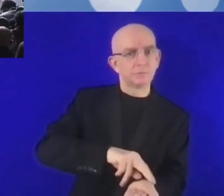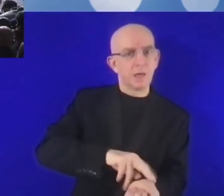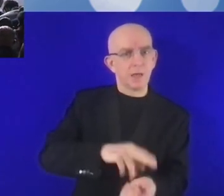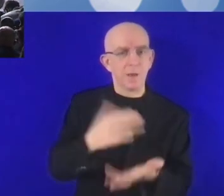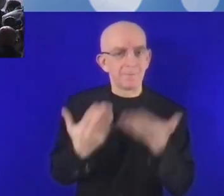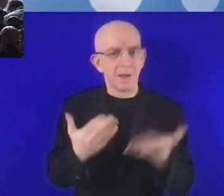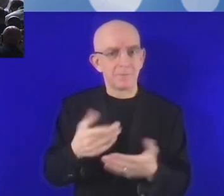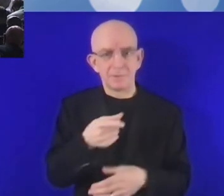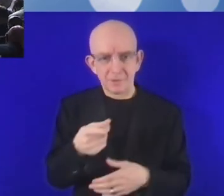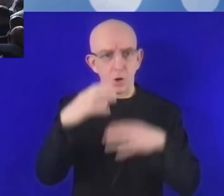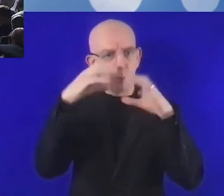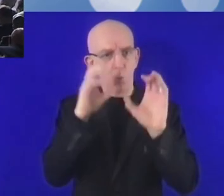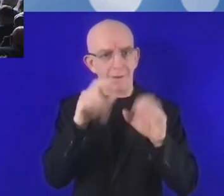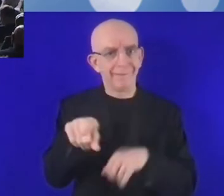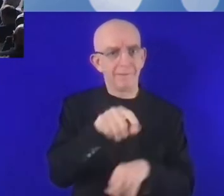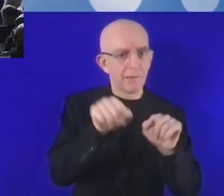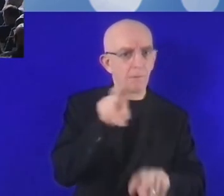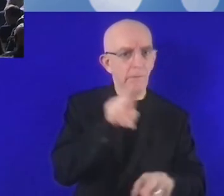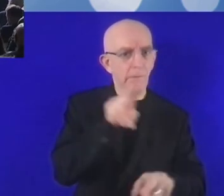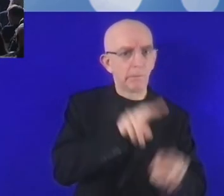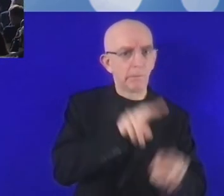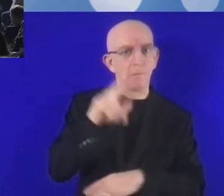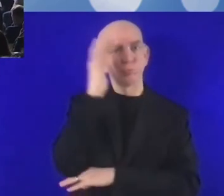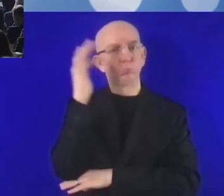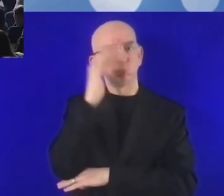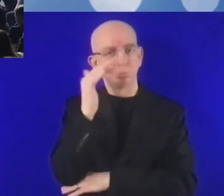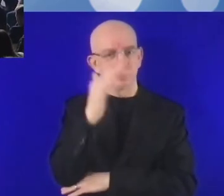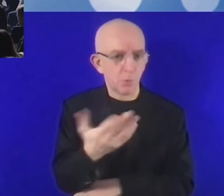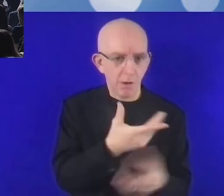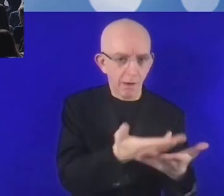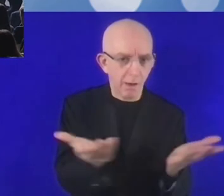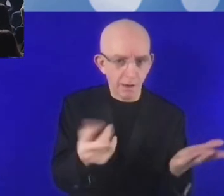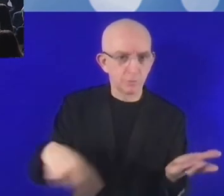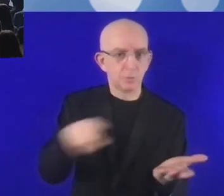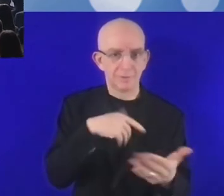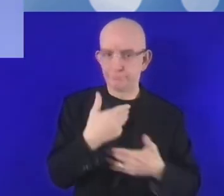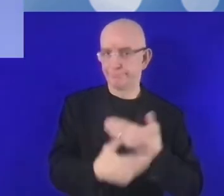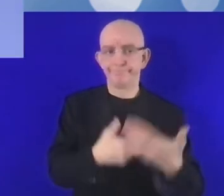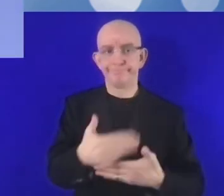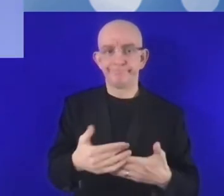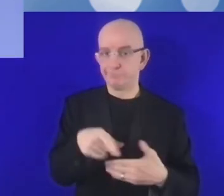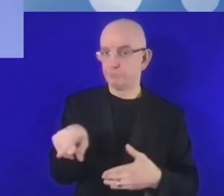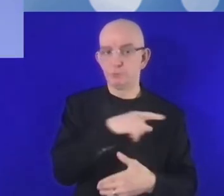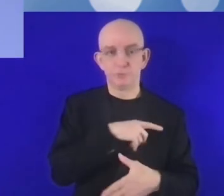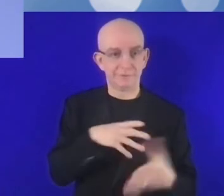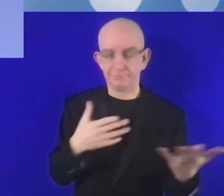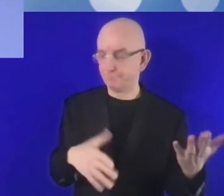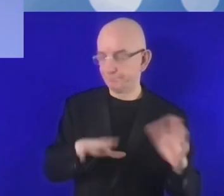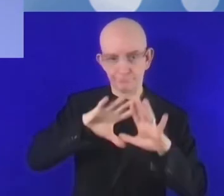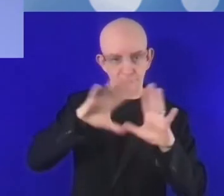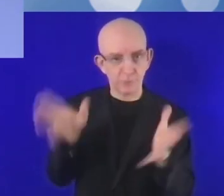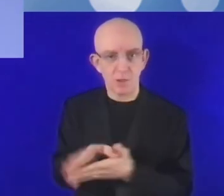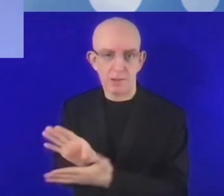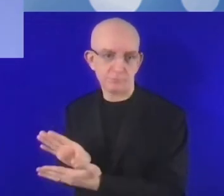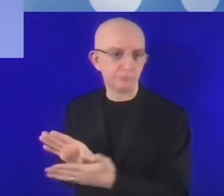qui nous attendent dans le futur. Ça peut plaire à certains. Il y en aura qui seront tout simplement forcés d'utiliser ce